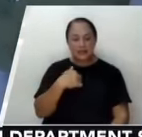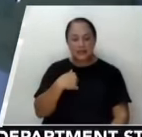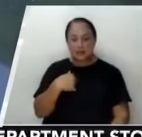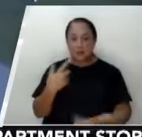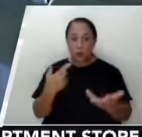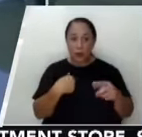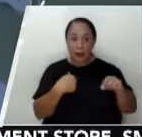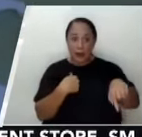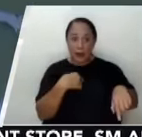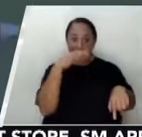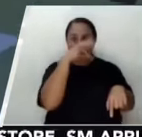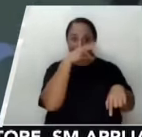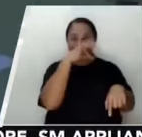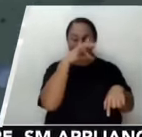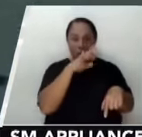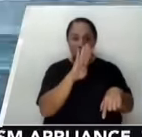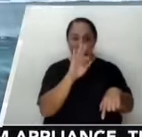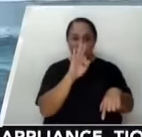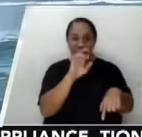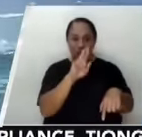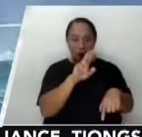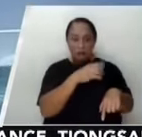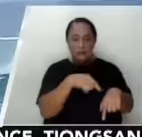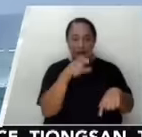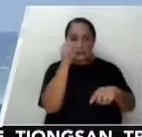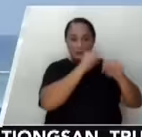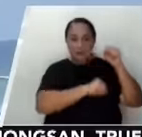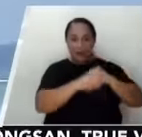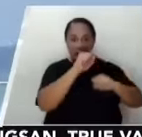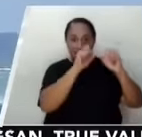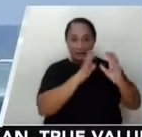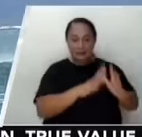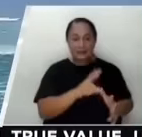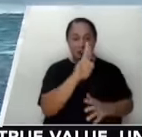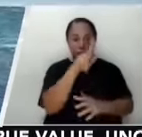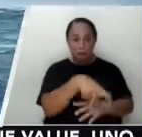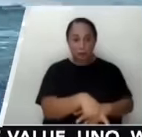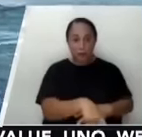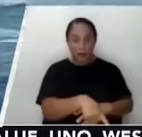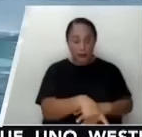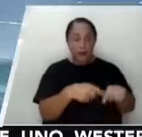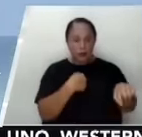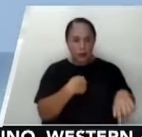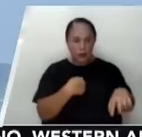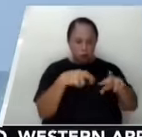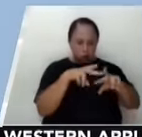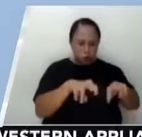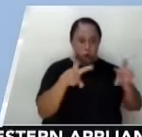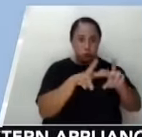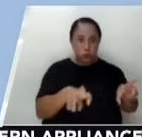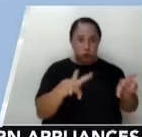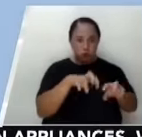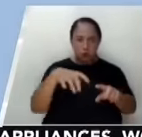ang DFAR at mga marine scientists ng University of the Philippines Diliman Institute of Biology.